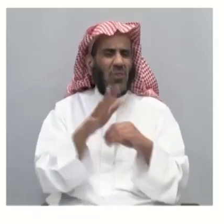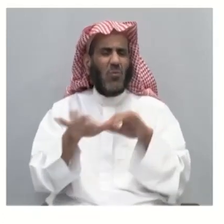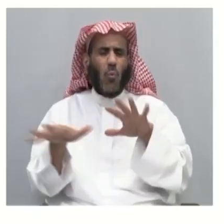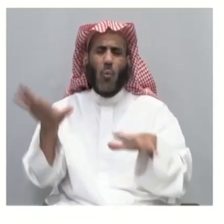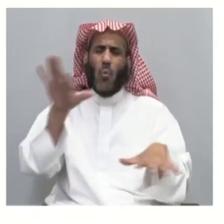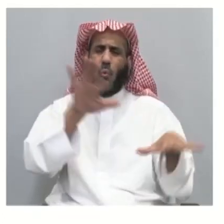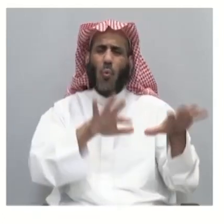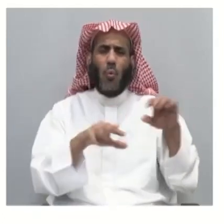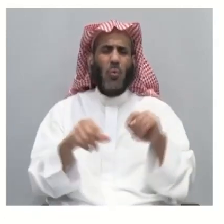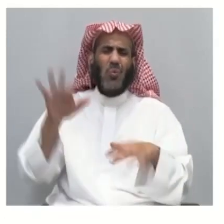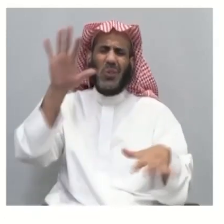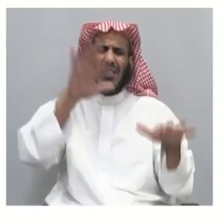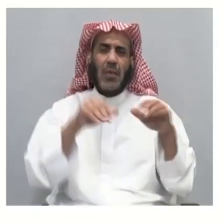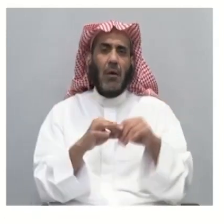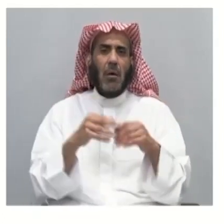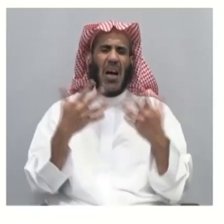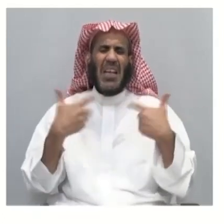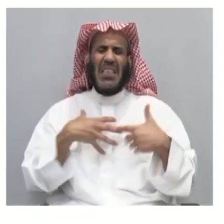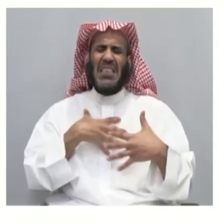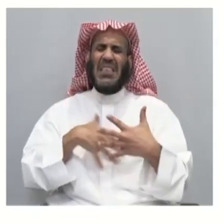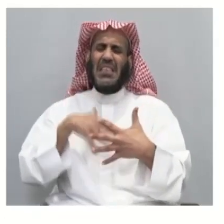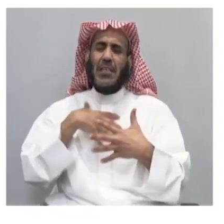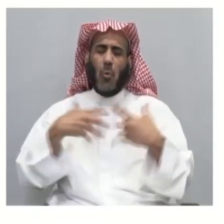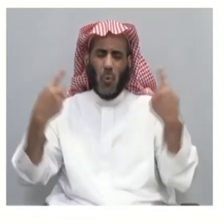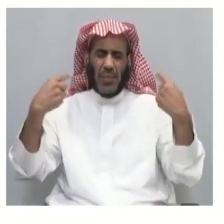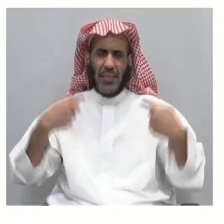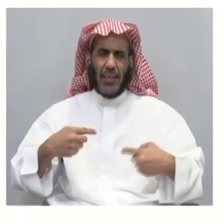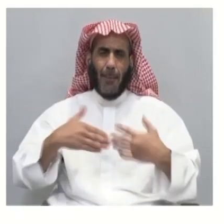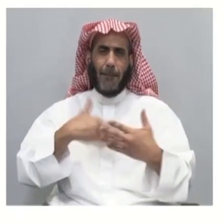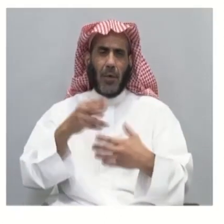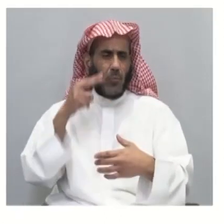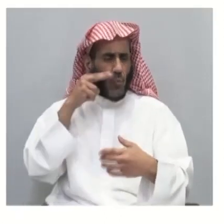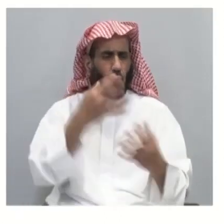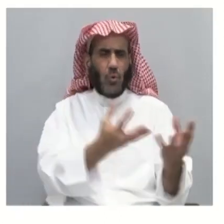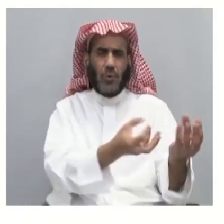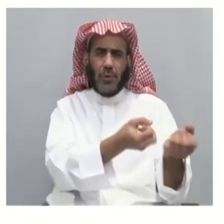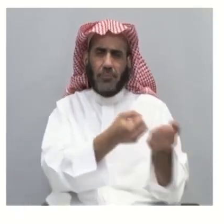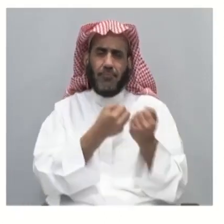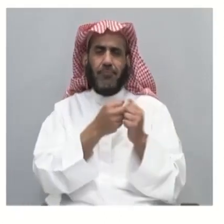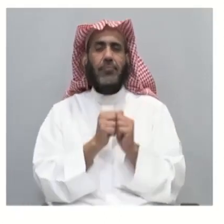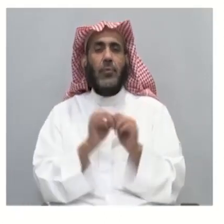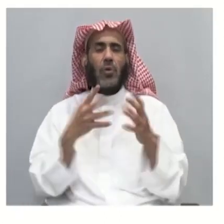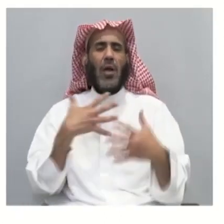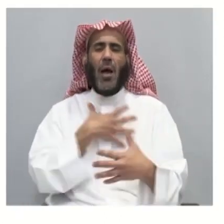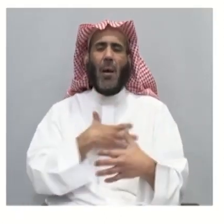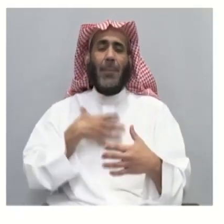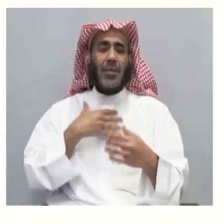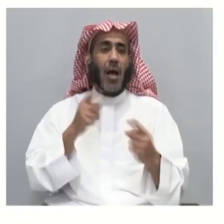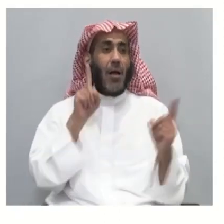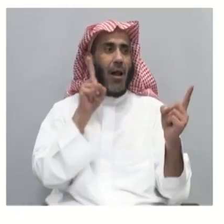نتحدث عن المفقود وصف حالته النفسيه والجسديه بعد الوصول اليه وصف مشاعر